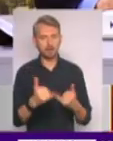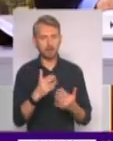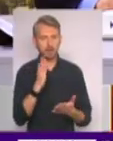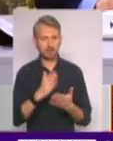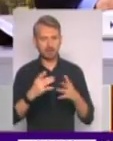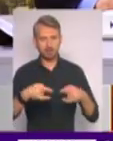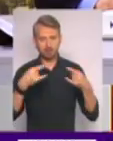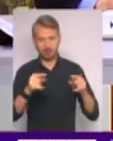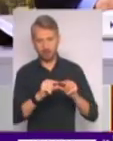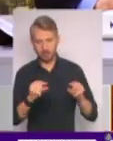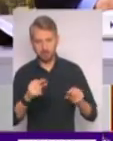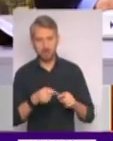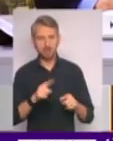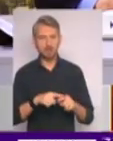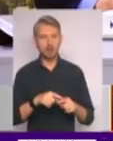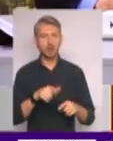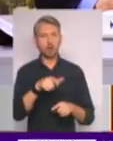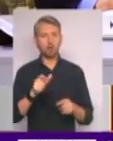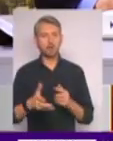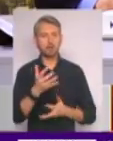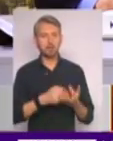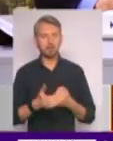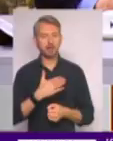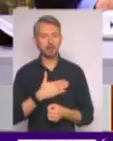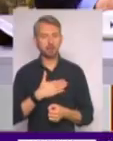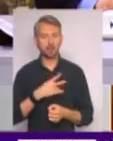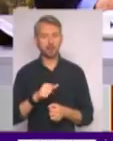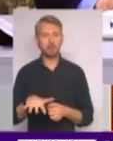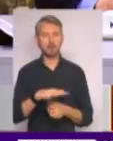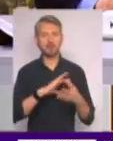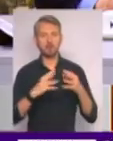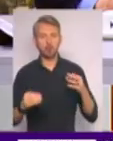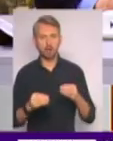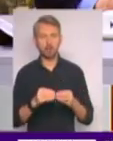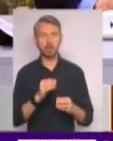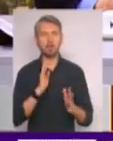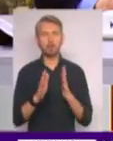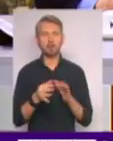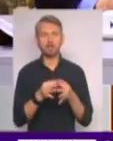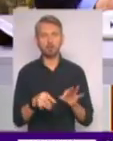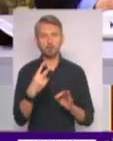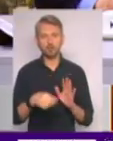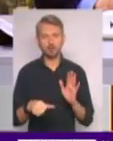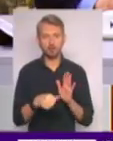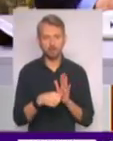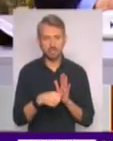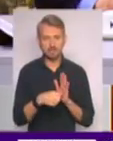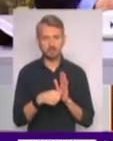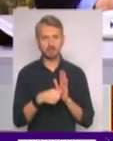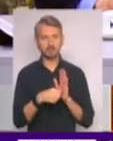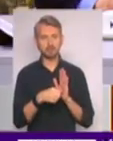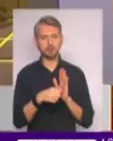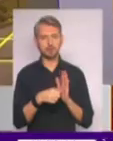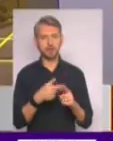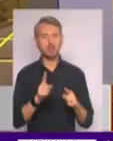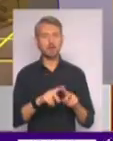на екрані. Це громадська приймальня моя на масиві Виноградар, Свободи 26, бо це